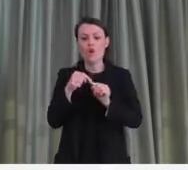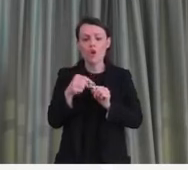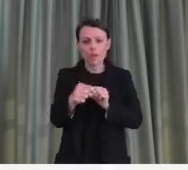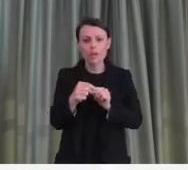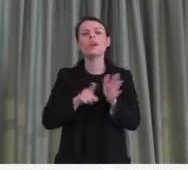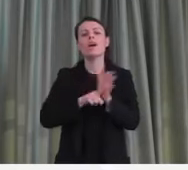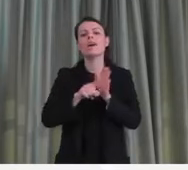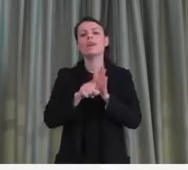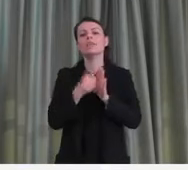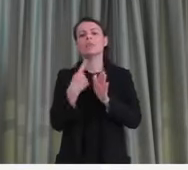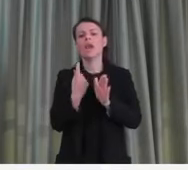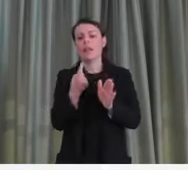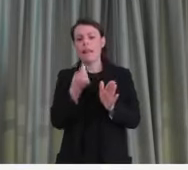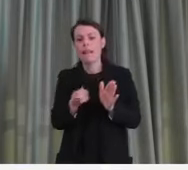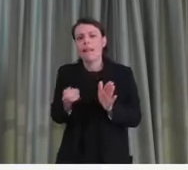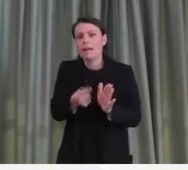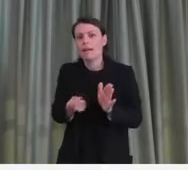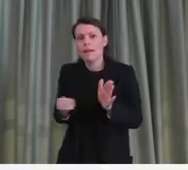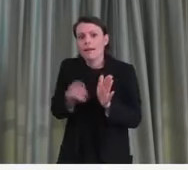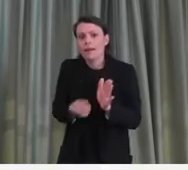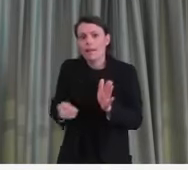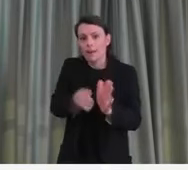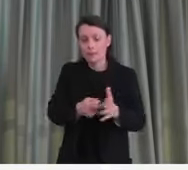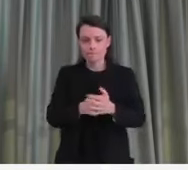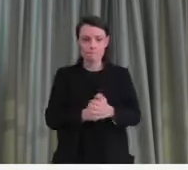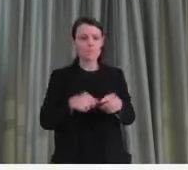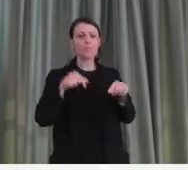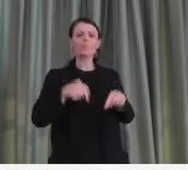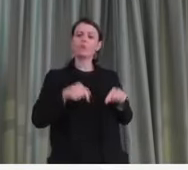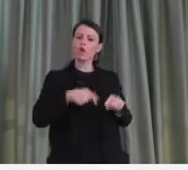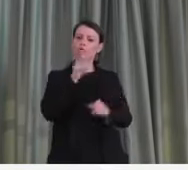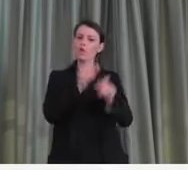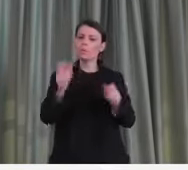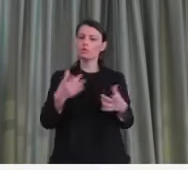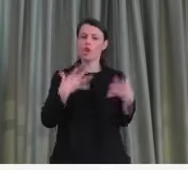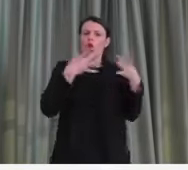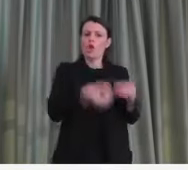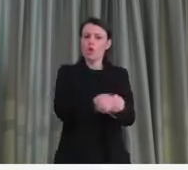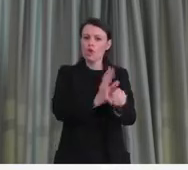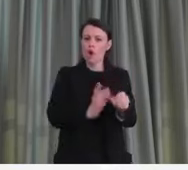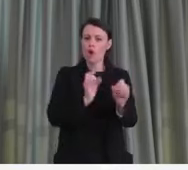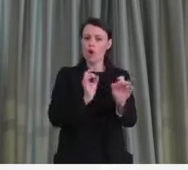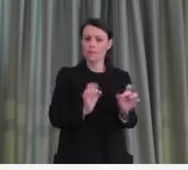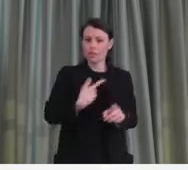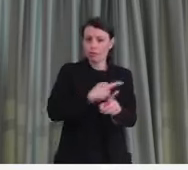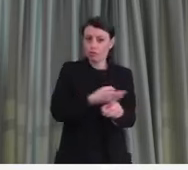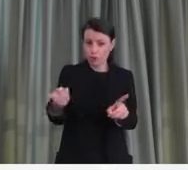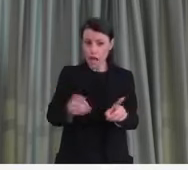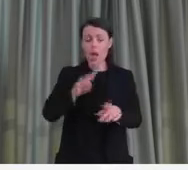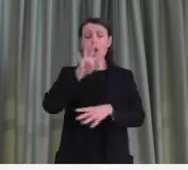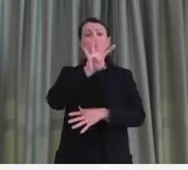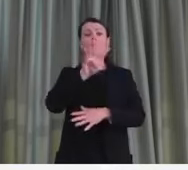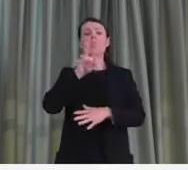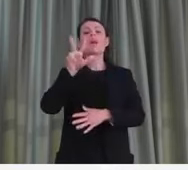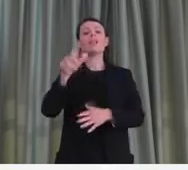nelle persone di nuovi affetti da positivi a coronavirus sono 40